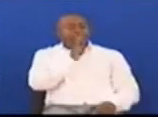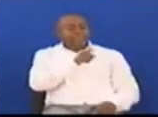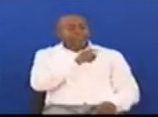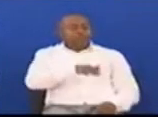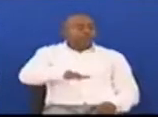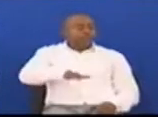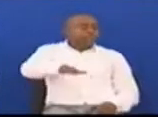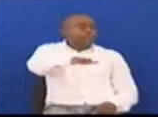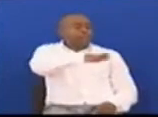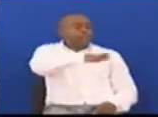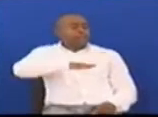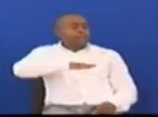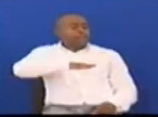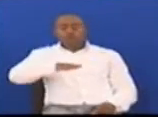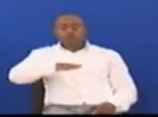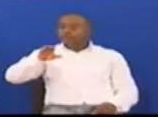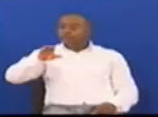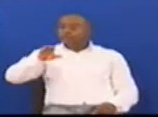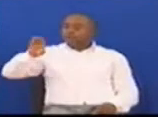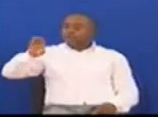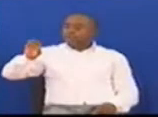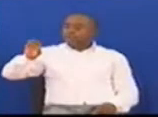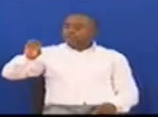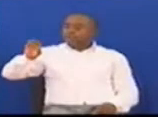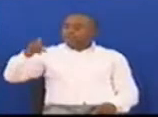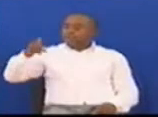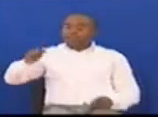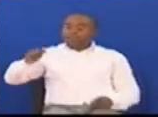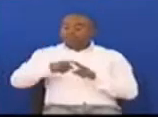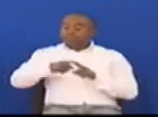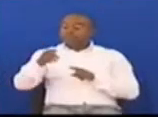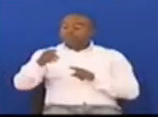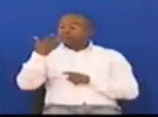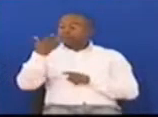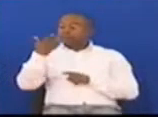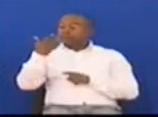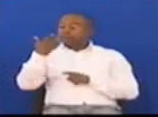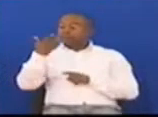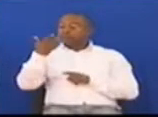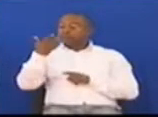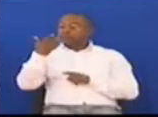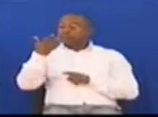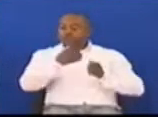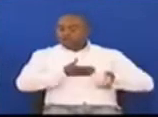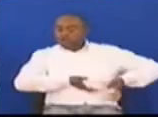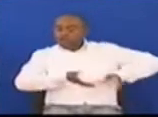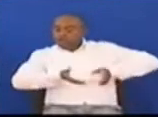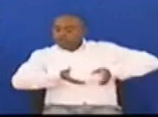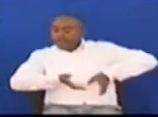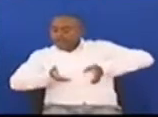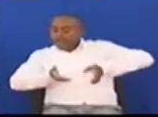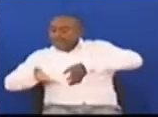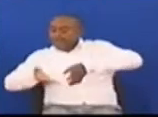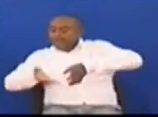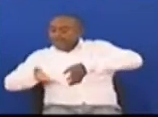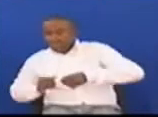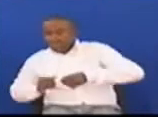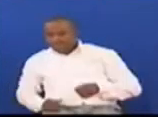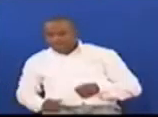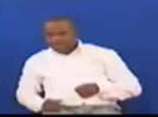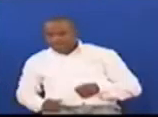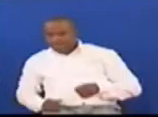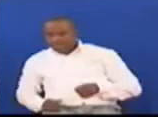hekta 500 ambazo tayari ni za umwagiliaji, ziko chini ya umwagiliaji.